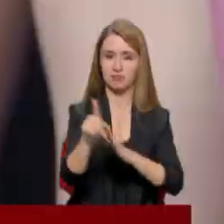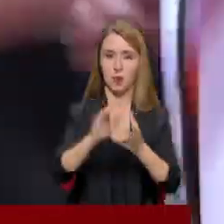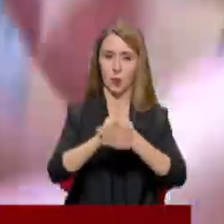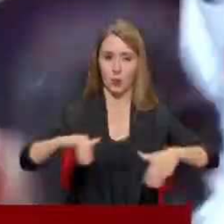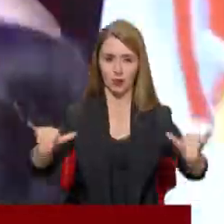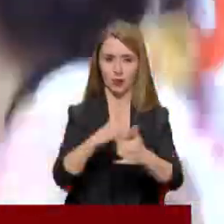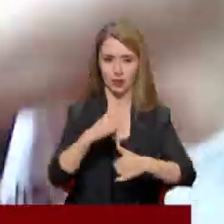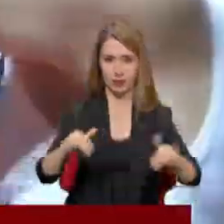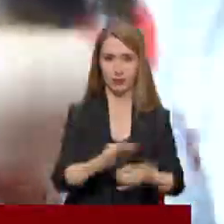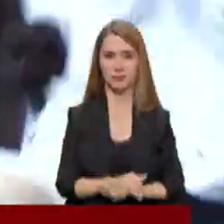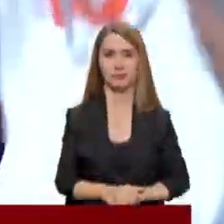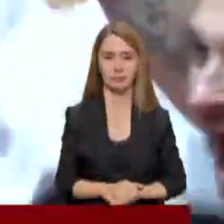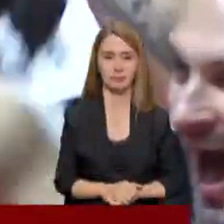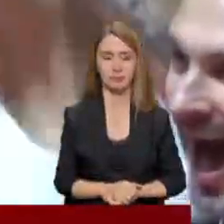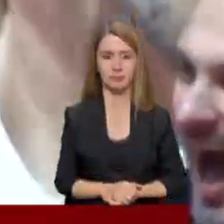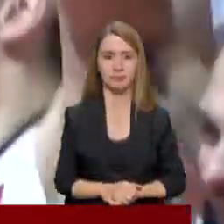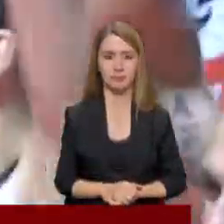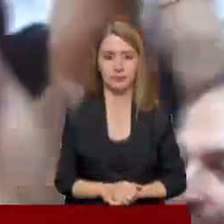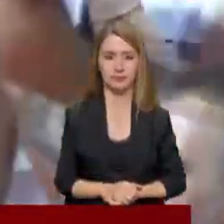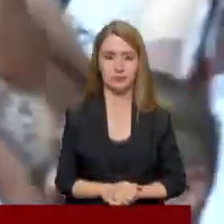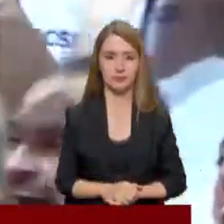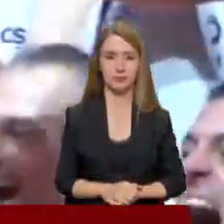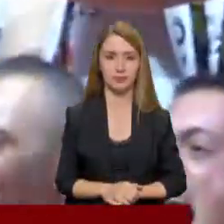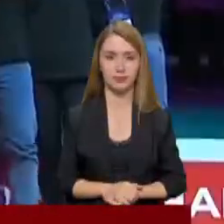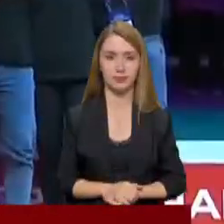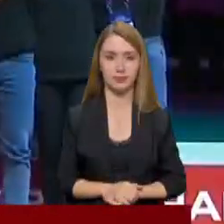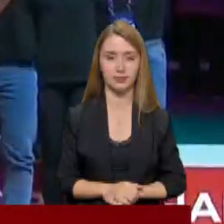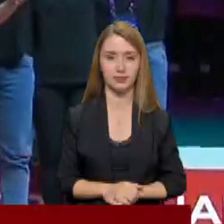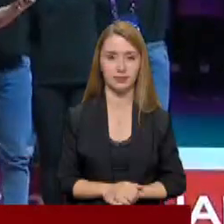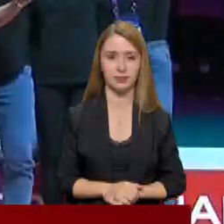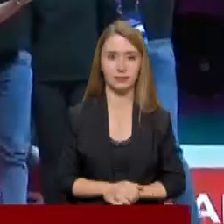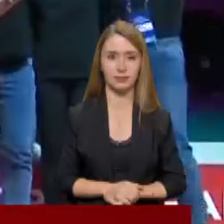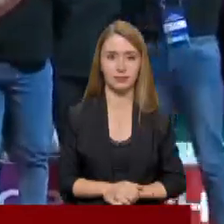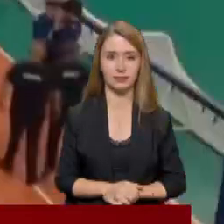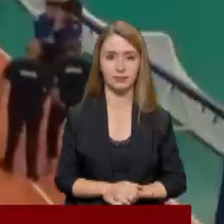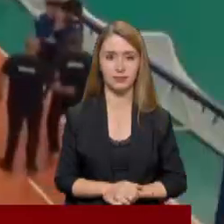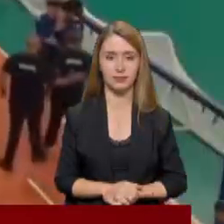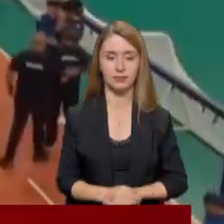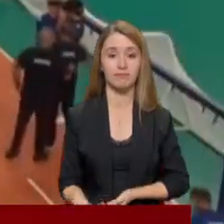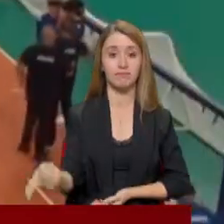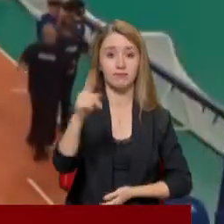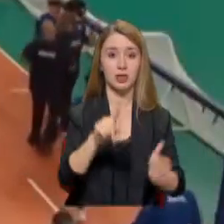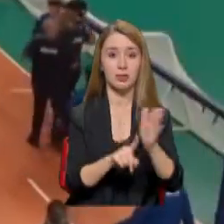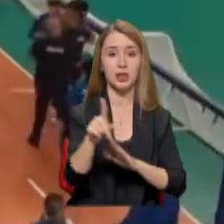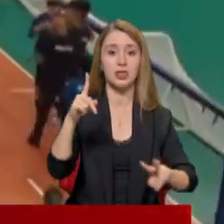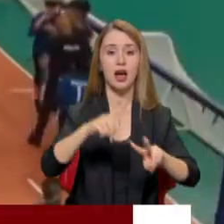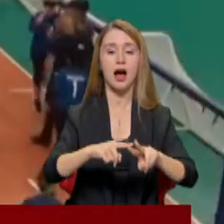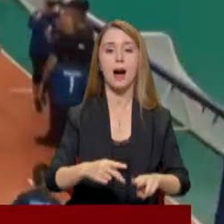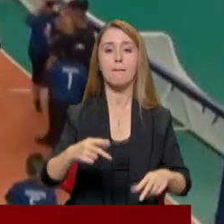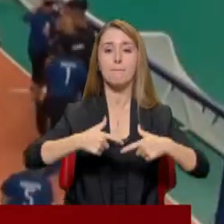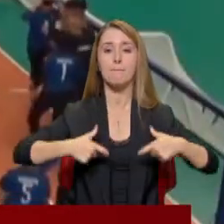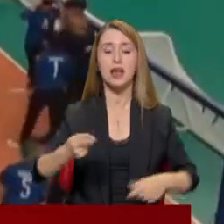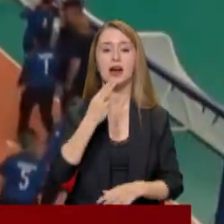kutladı. Dünya kulüpler şampiyonu Eczacıbaşı Dynavit. Bir başka başarı Amilli Kadın